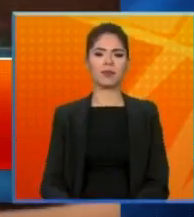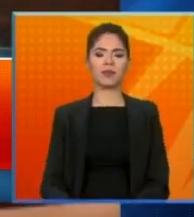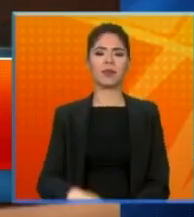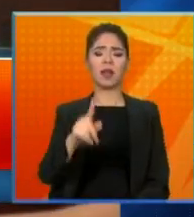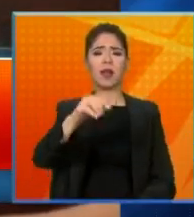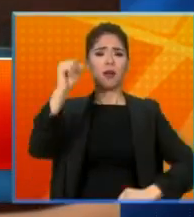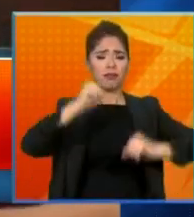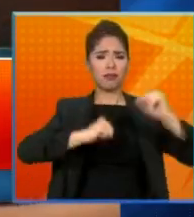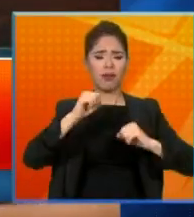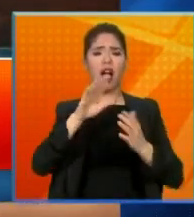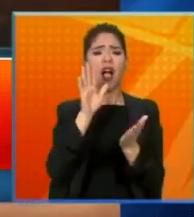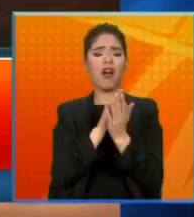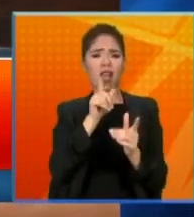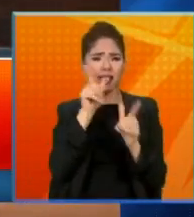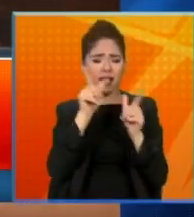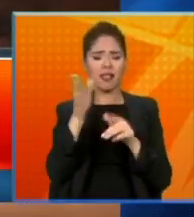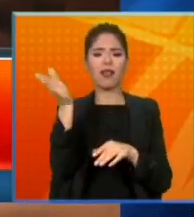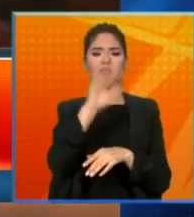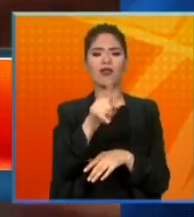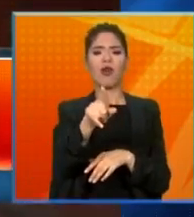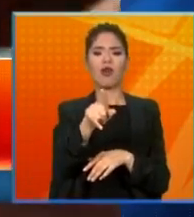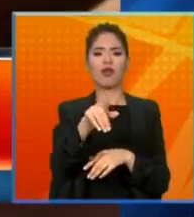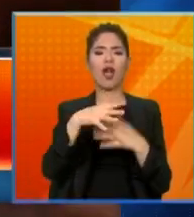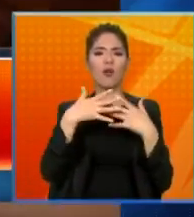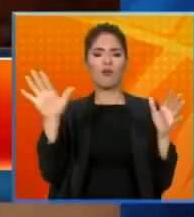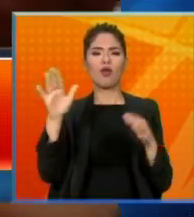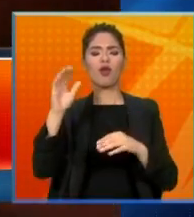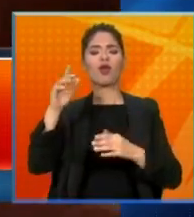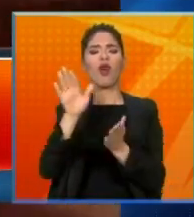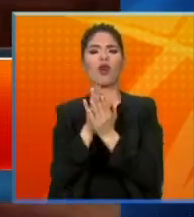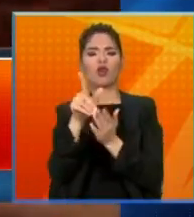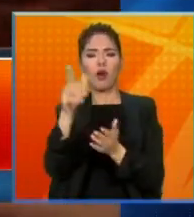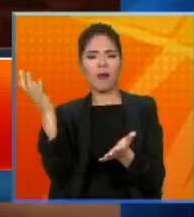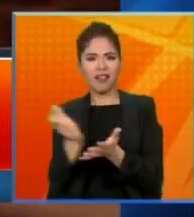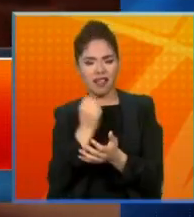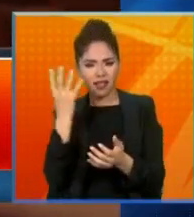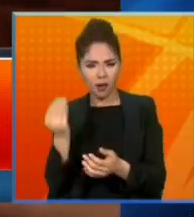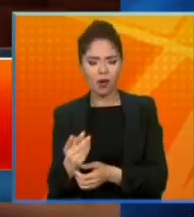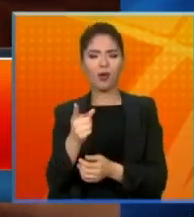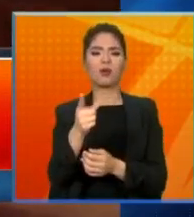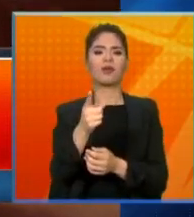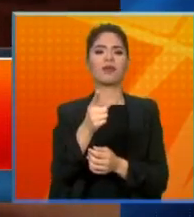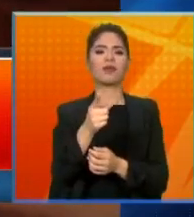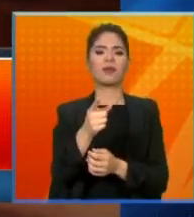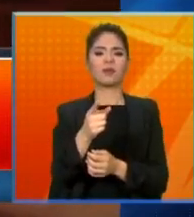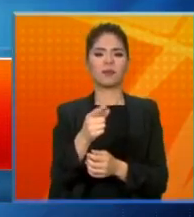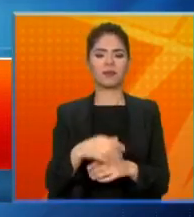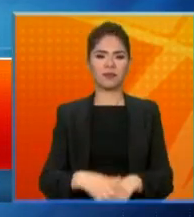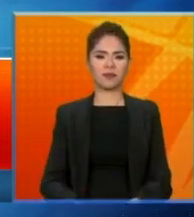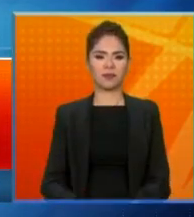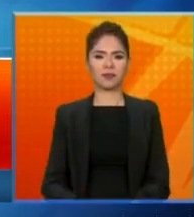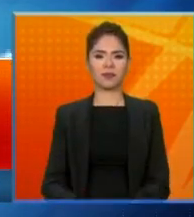Kıyasıya süren havlama mücadelesinin galibi büyük köpek olurken evde kimin sözünün geçtiği de böylece belli